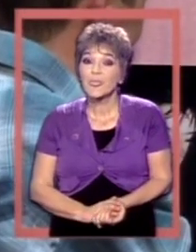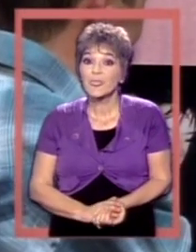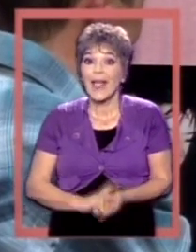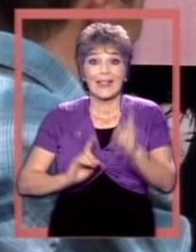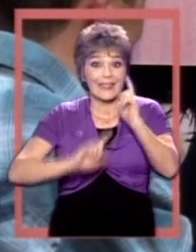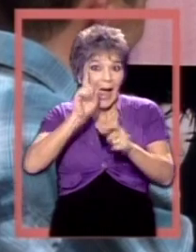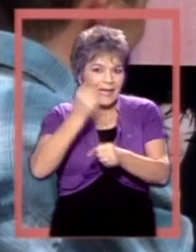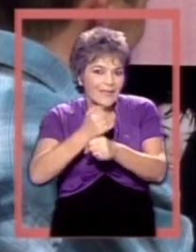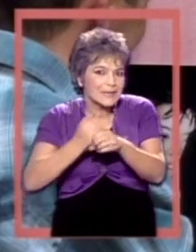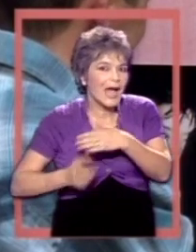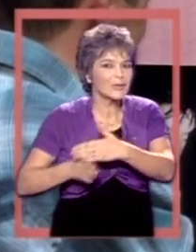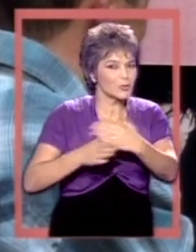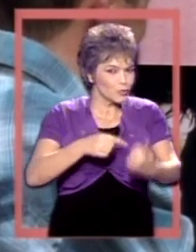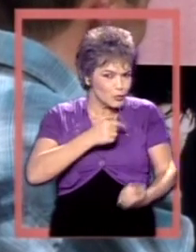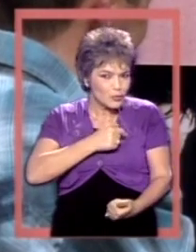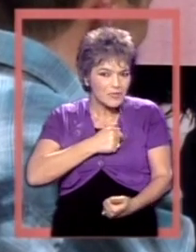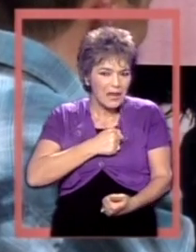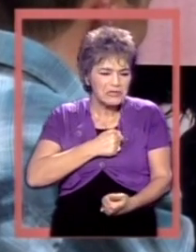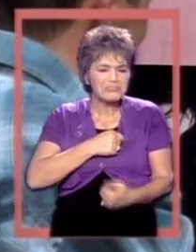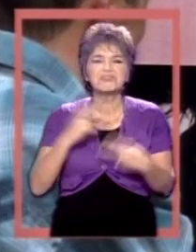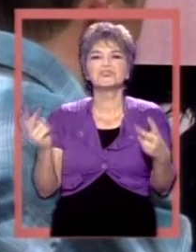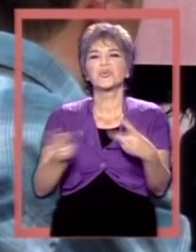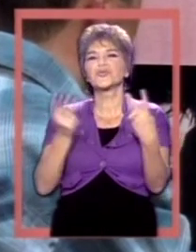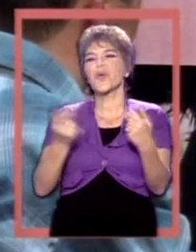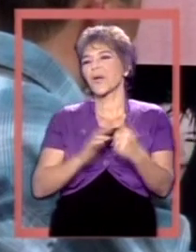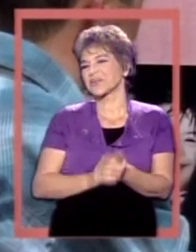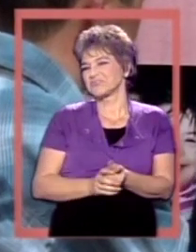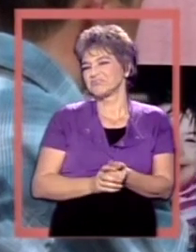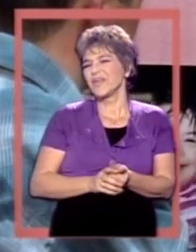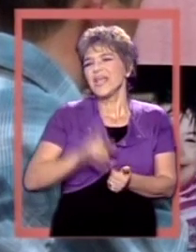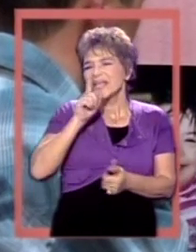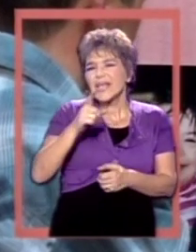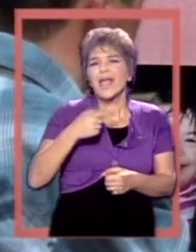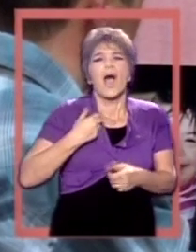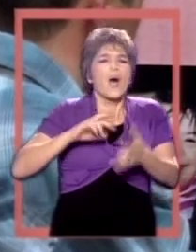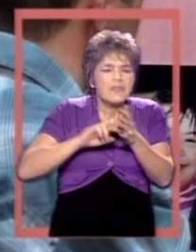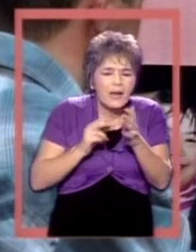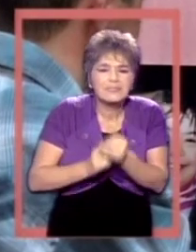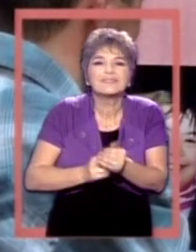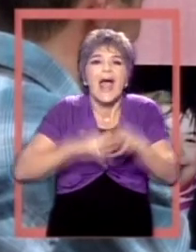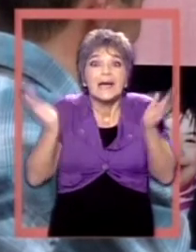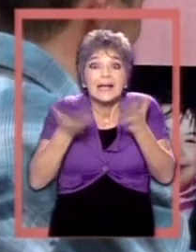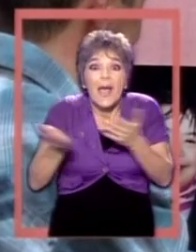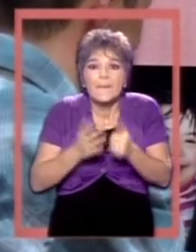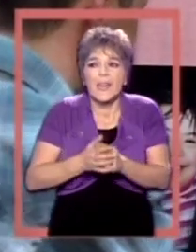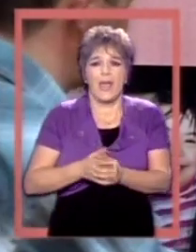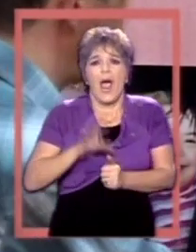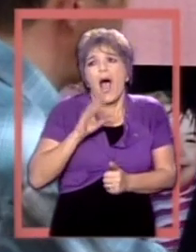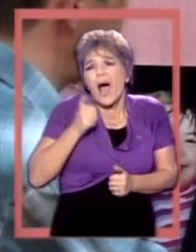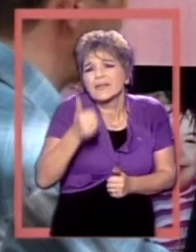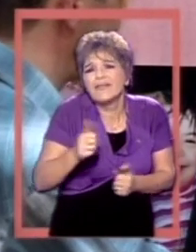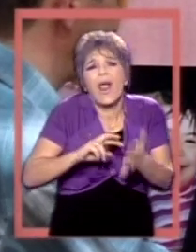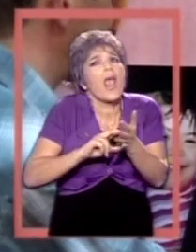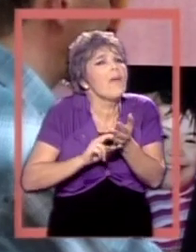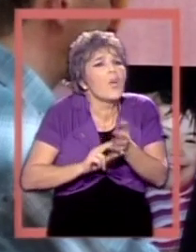Dacă o faci cu sufletul, nu. E mai mult decât ușor. Noi am făcut-o, să zicem, pe grabă. Ne-am bâlbâit, ne-am emoționat toți,